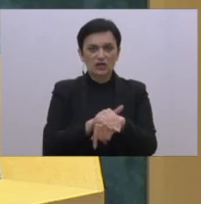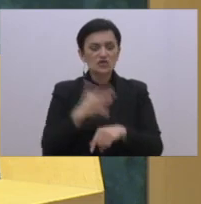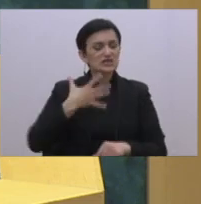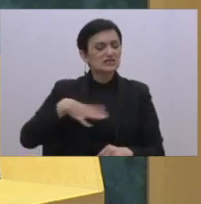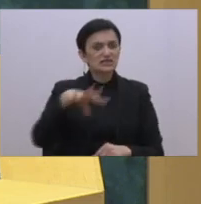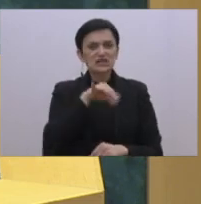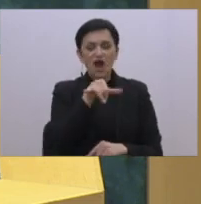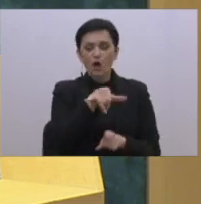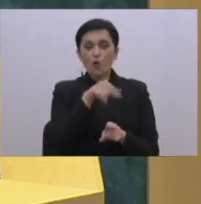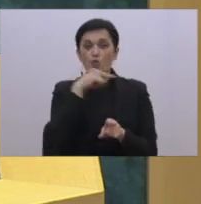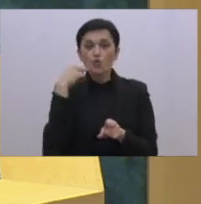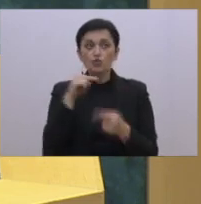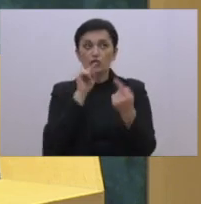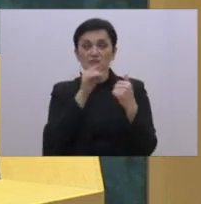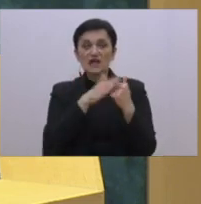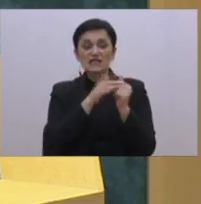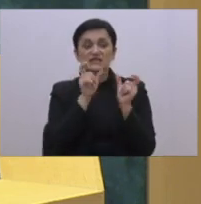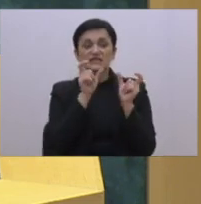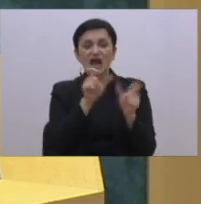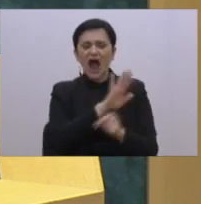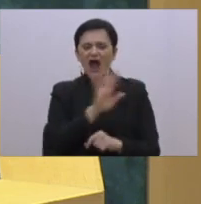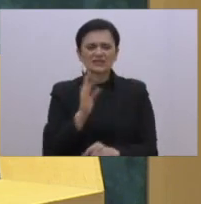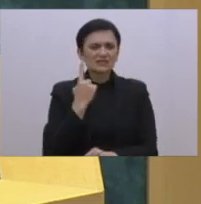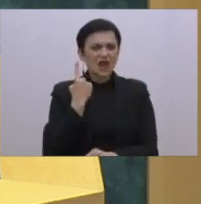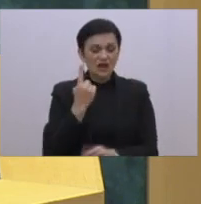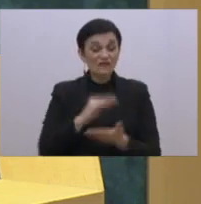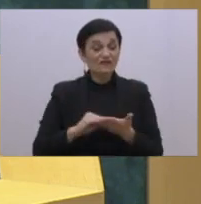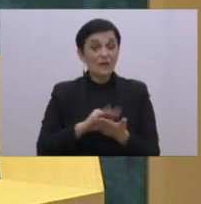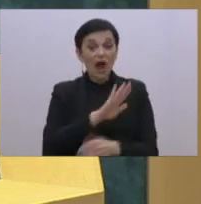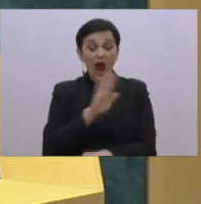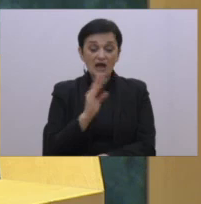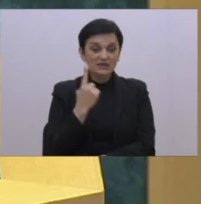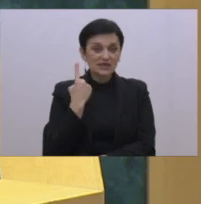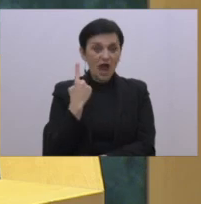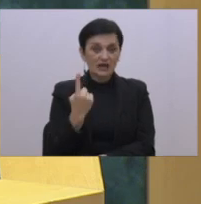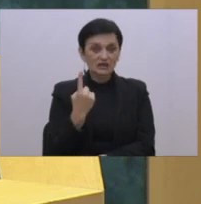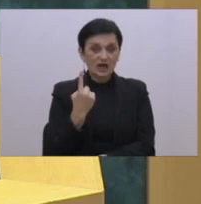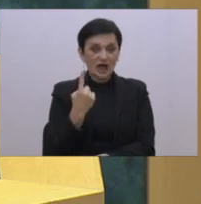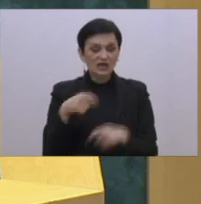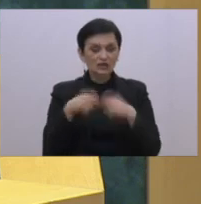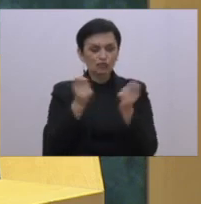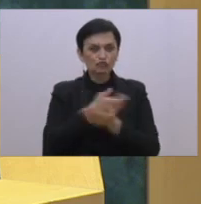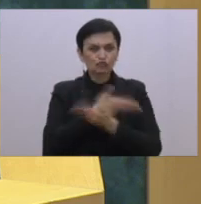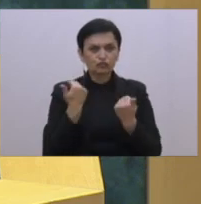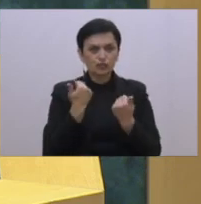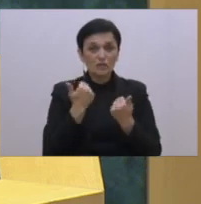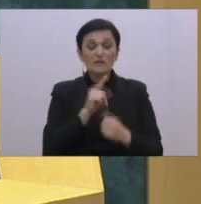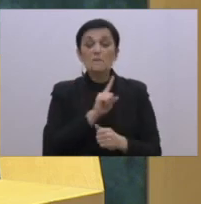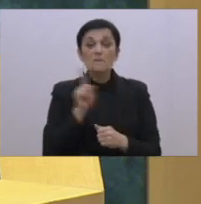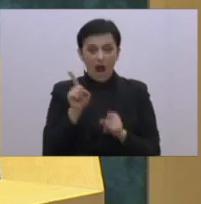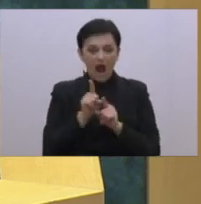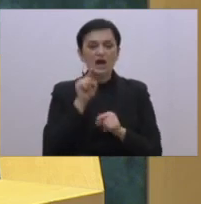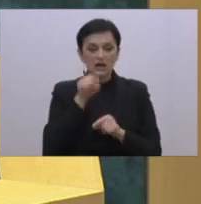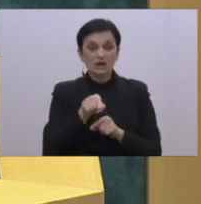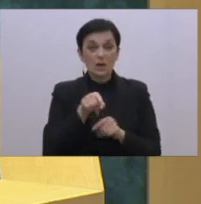საქართველოს რუსეთის საწინააღმდეგო სანქციები არც ერთხელ, ვიმეორებ, არც ერთხელ არ დაურღვევია. მაგრამ აქაც,